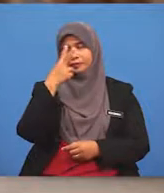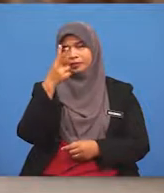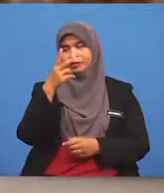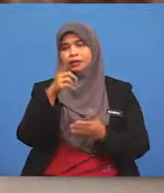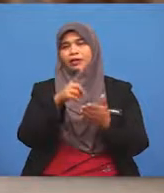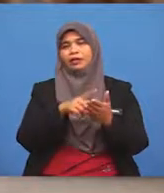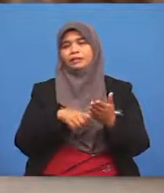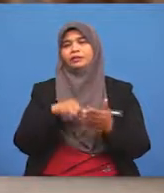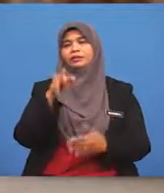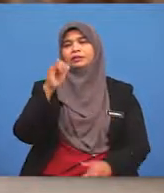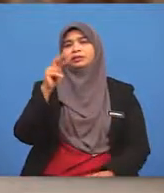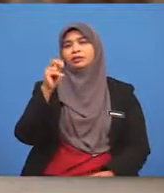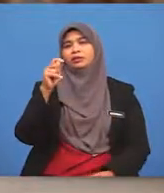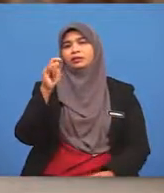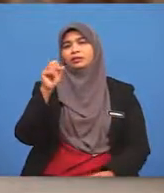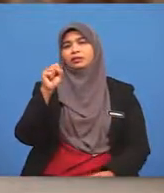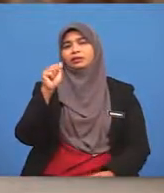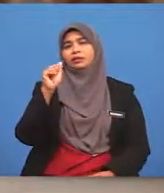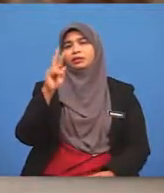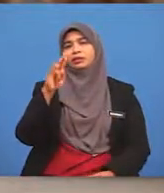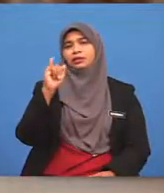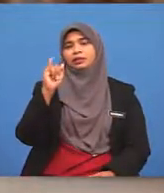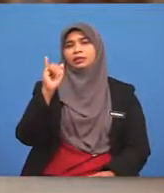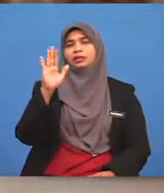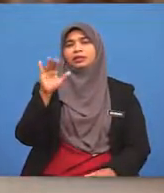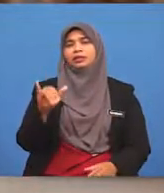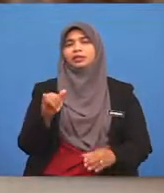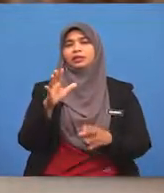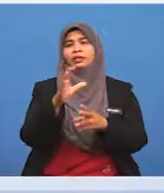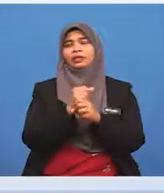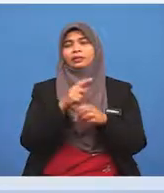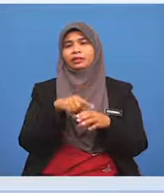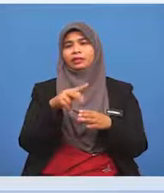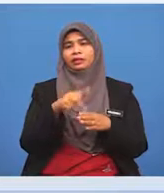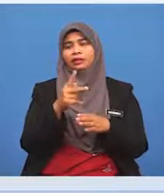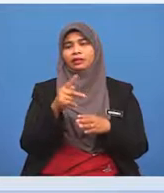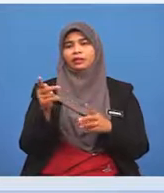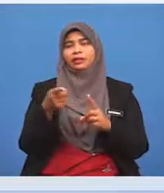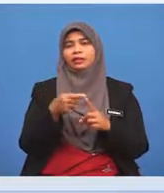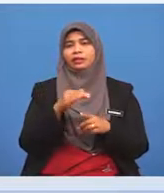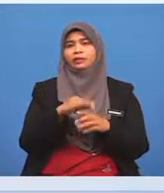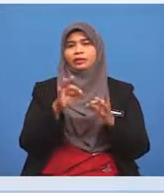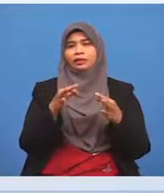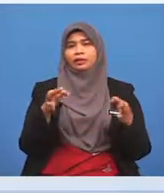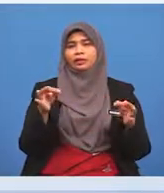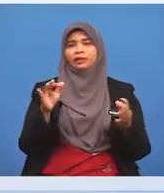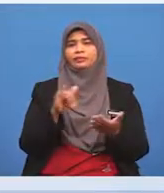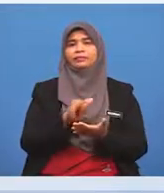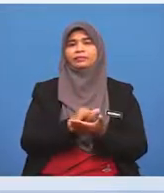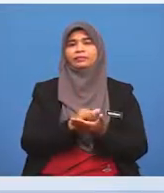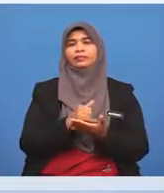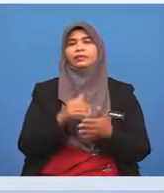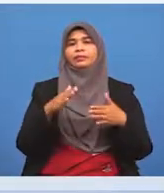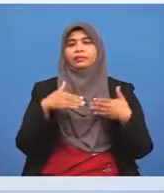tadi. Bagaimana? Sudahkah murid-murid dapat mengeluarkan intisari ayat?